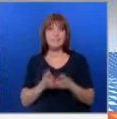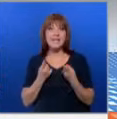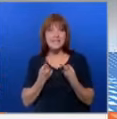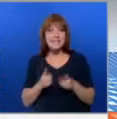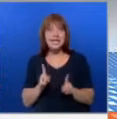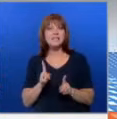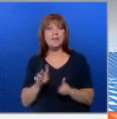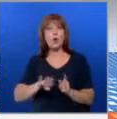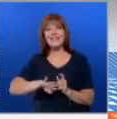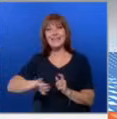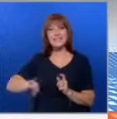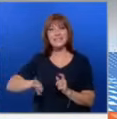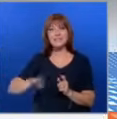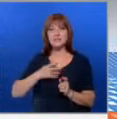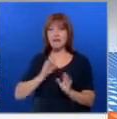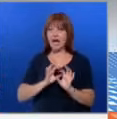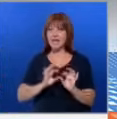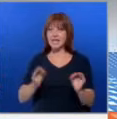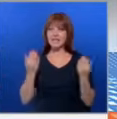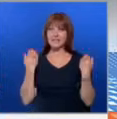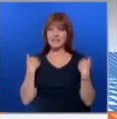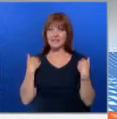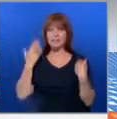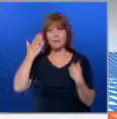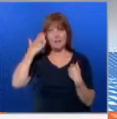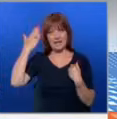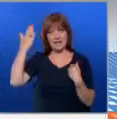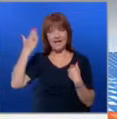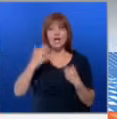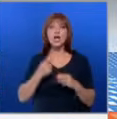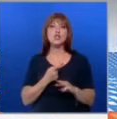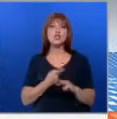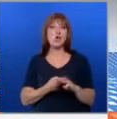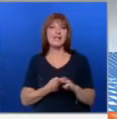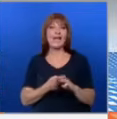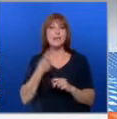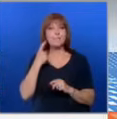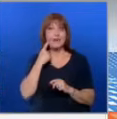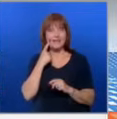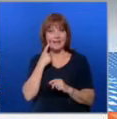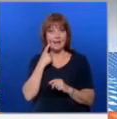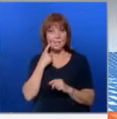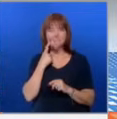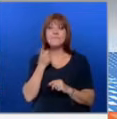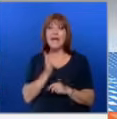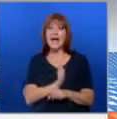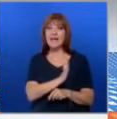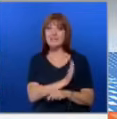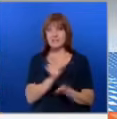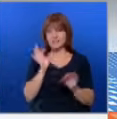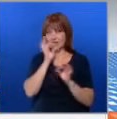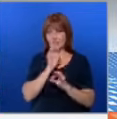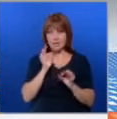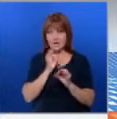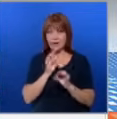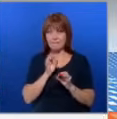разлика от десницата, които имаха ясен кандидат за премиер, крайната десница, това беше, знаете, Жордан Бардела, левицата няма.